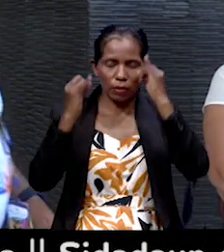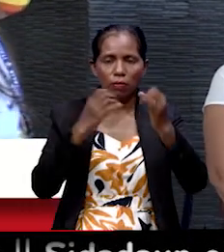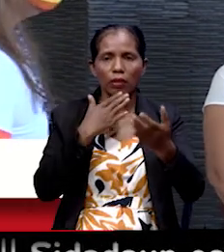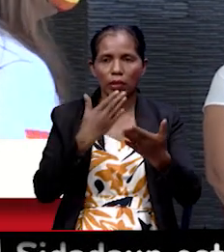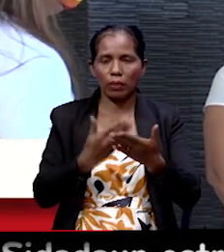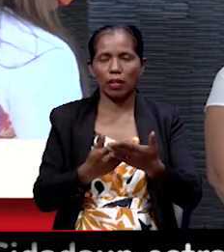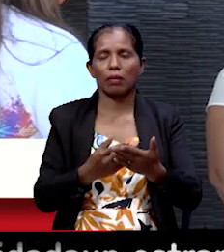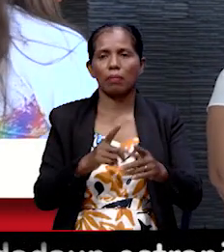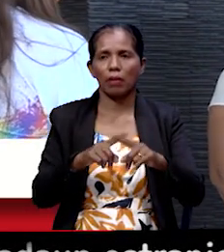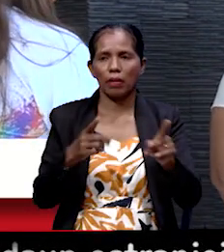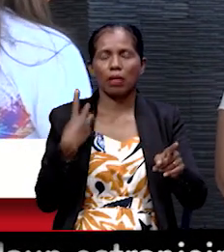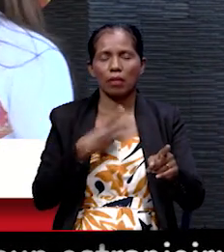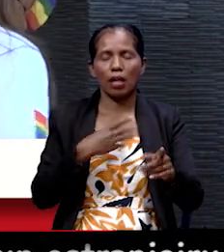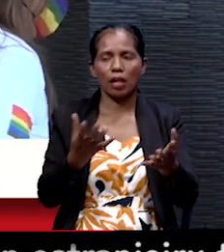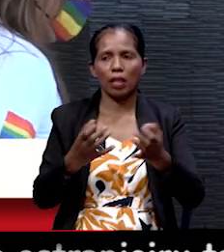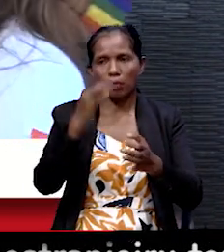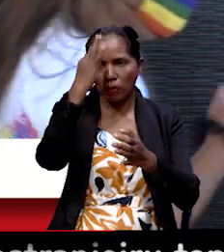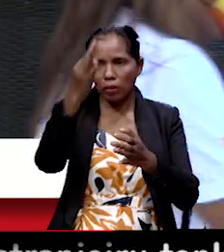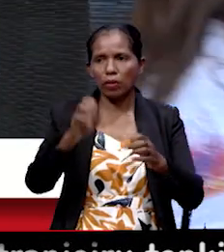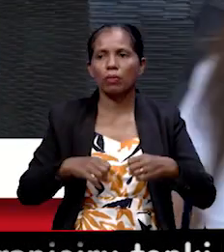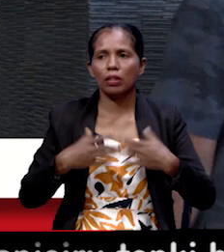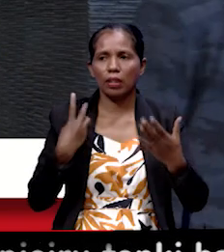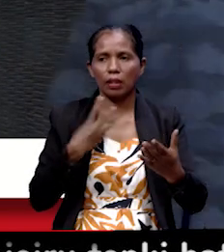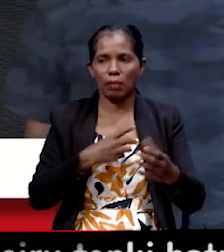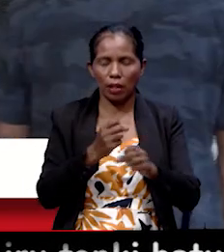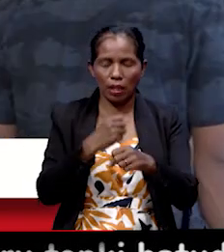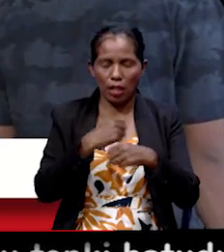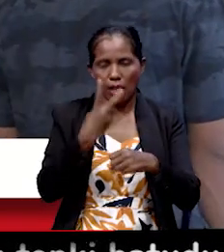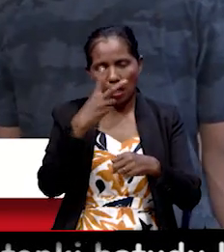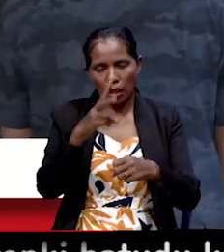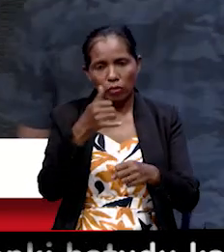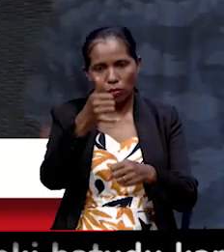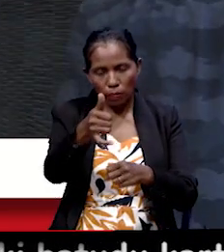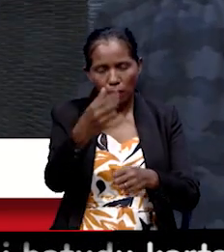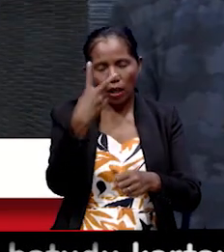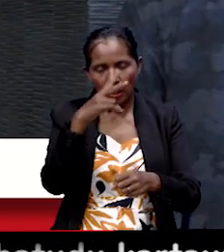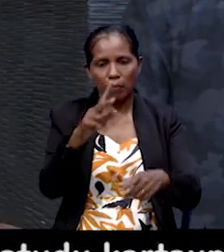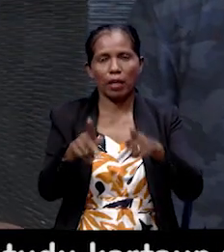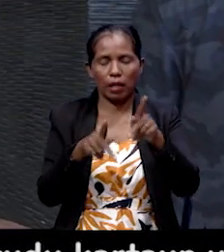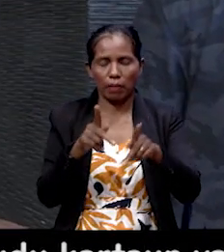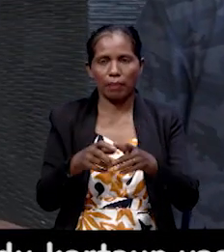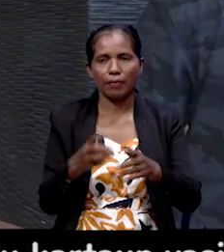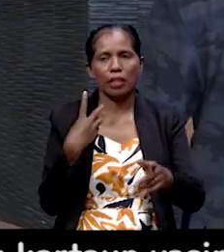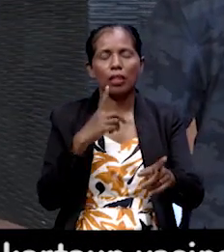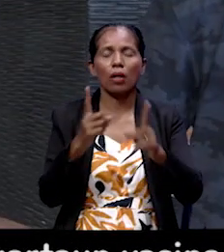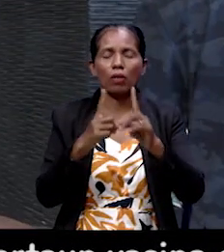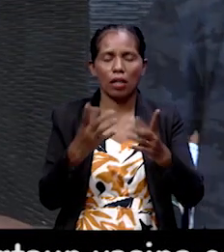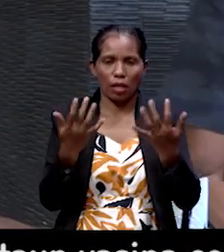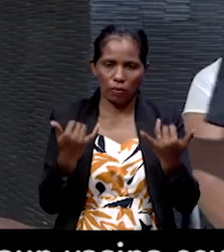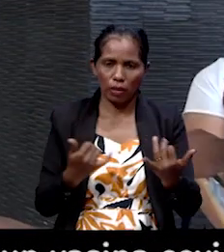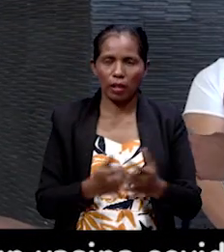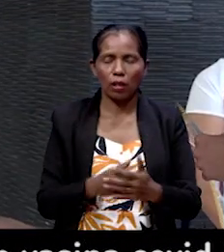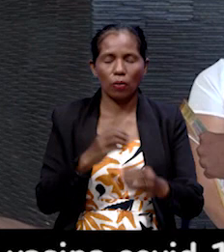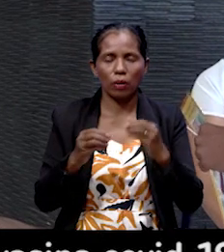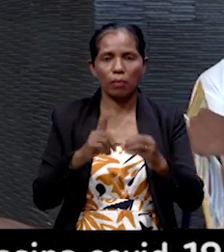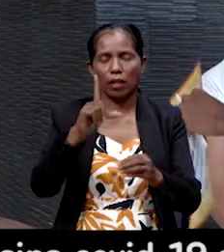be amni hakar ba futuro o isa itbel halok leang litam tun dereita ba comunidade. Tamba iha ita kuliah da tau kona ba